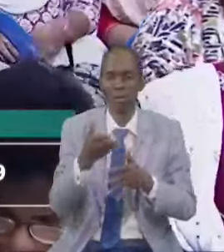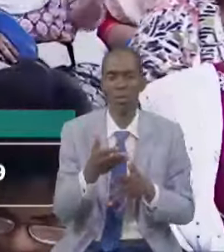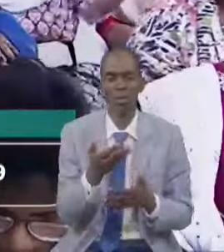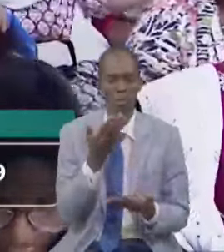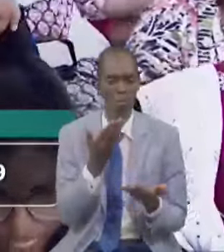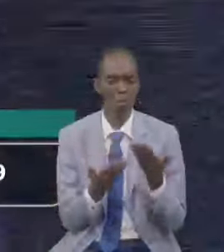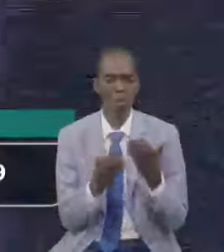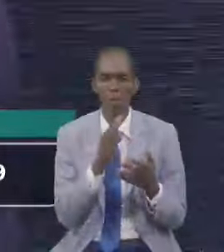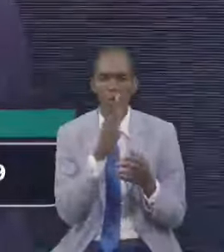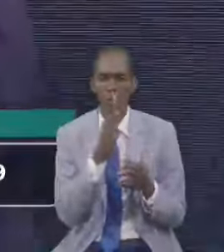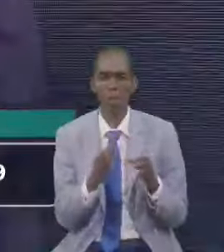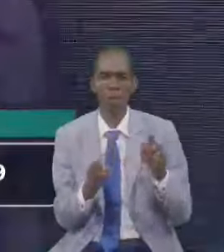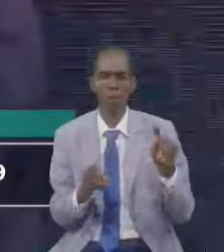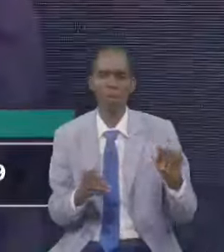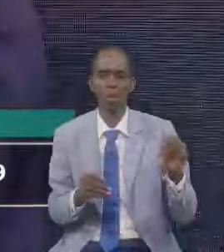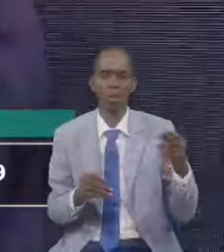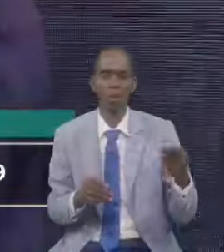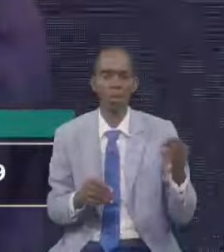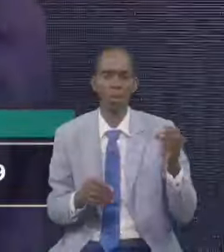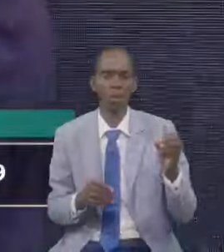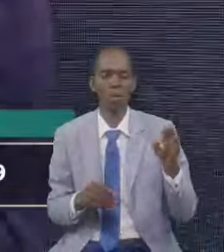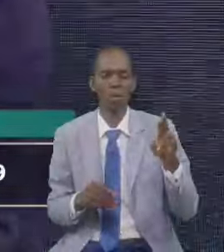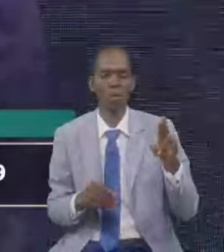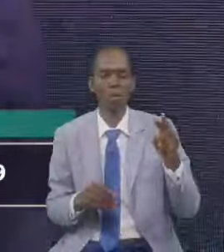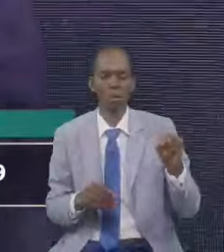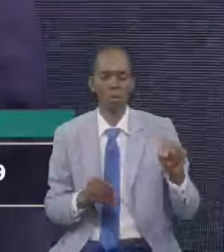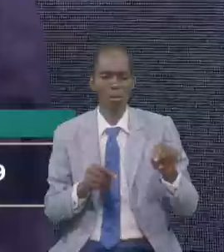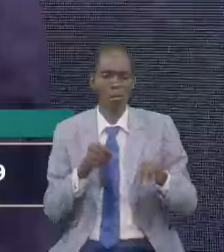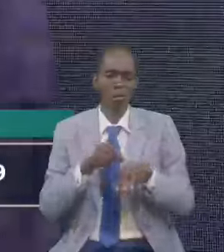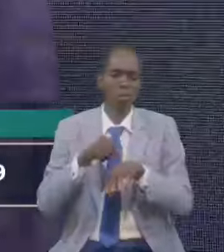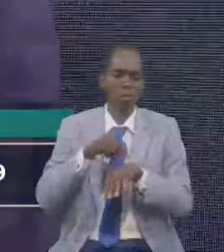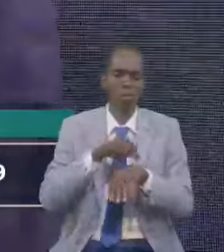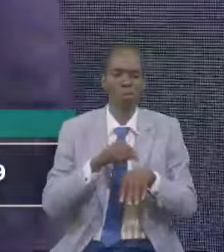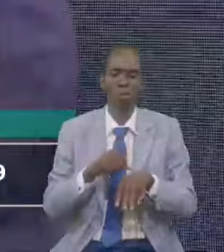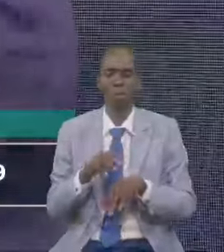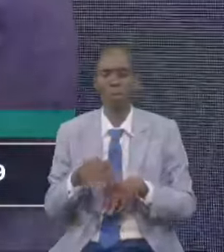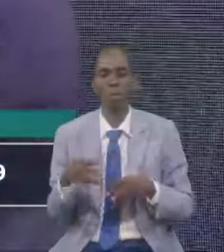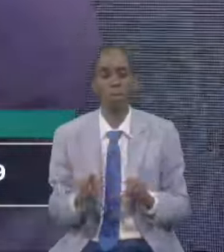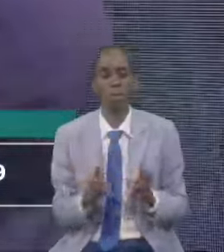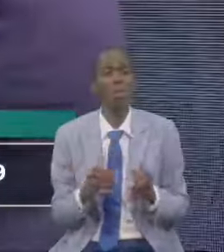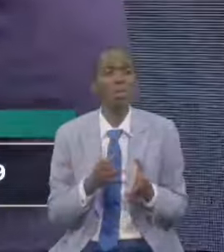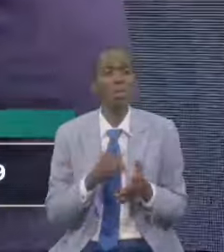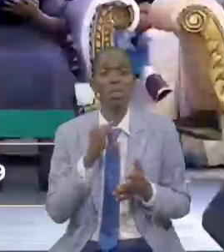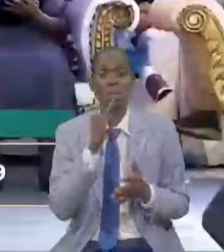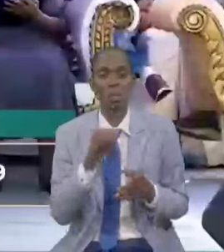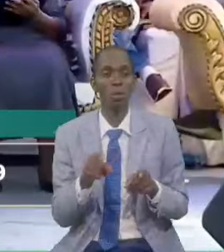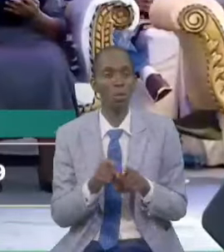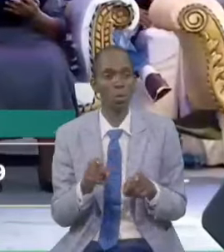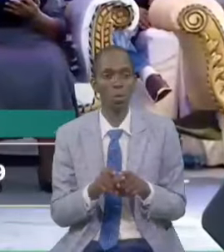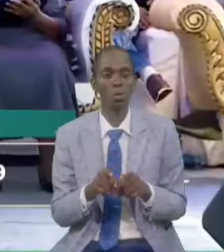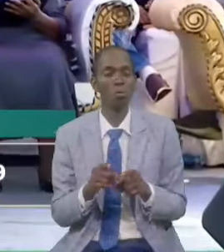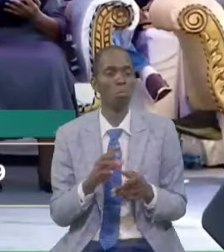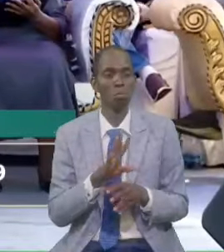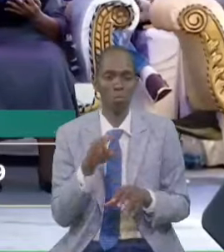the thorns will prick you. కొన్నిసార్లు ఆ ముళ్ళు నిన్ను గుచ్చుతాయి. It's part of life. ఈ జీవిత భాగంలో, it's part of the process